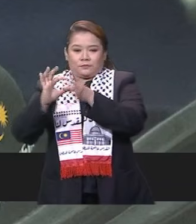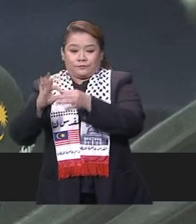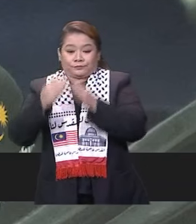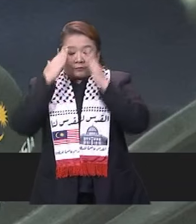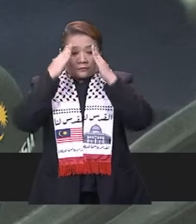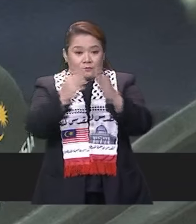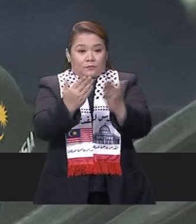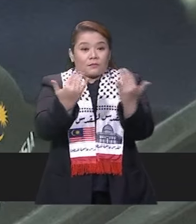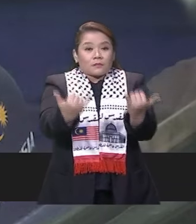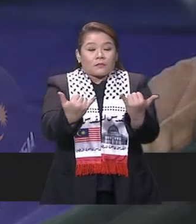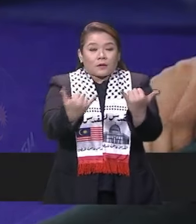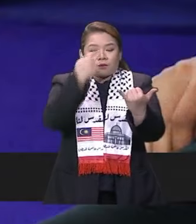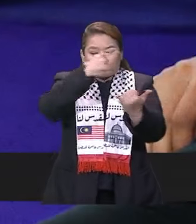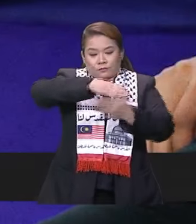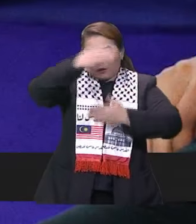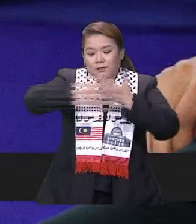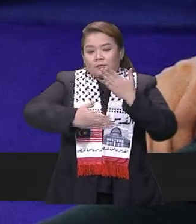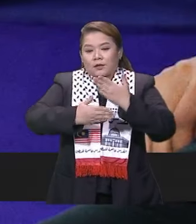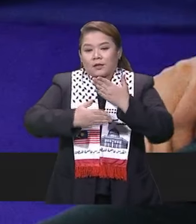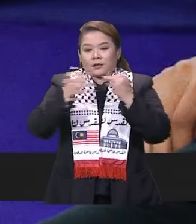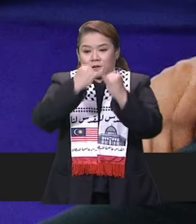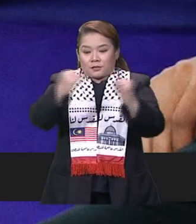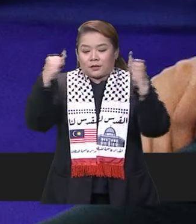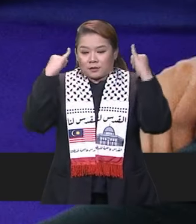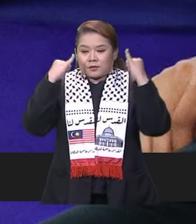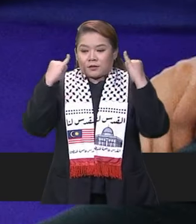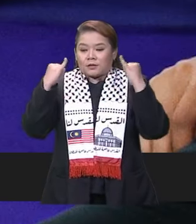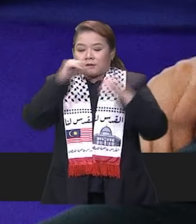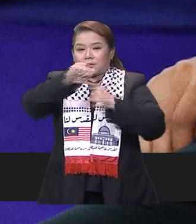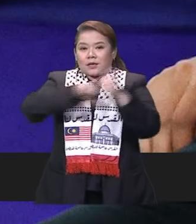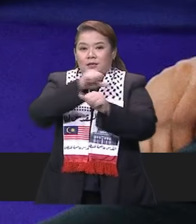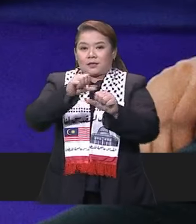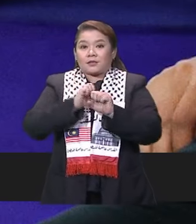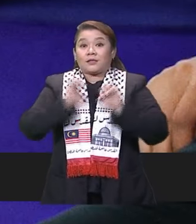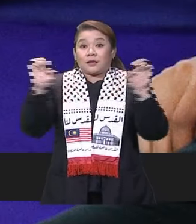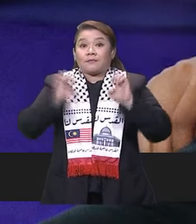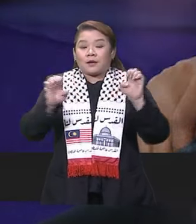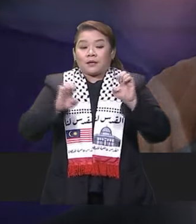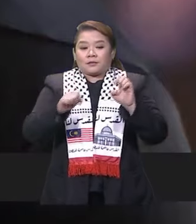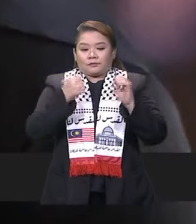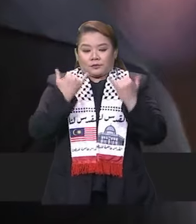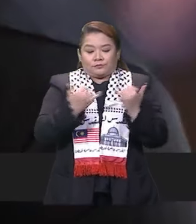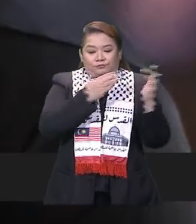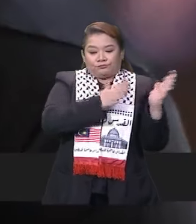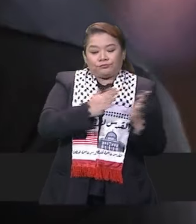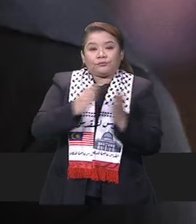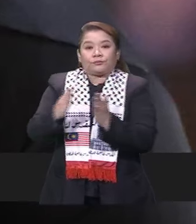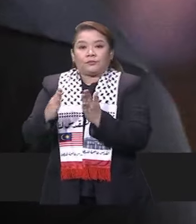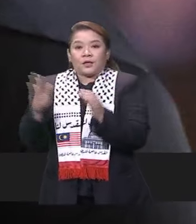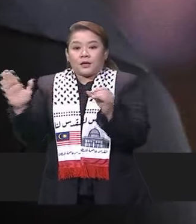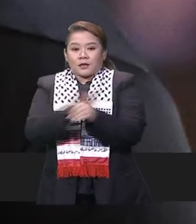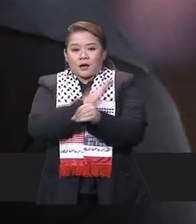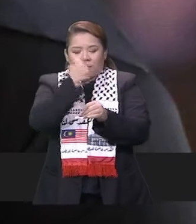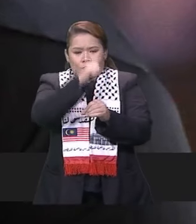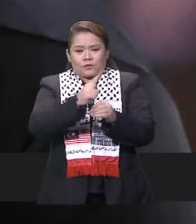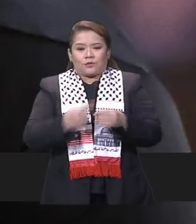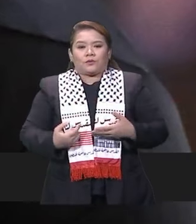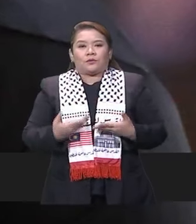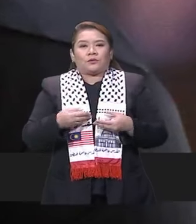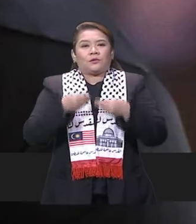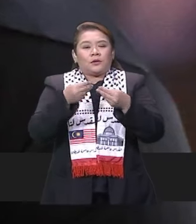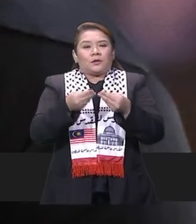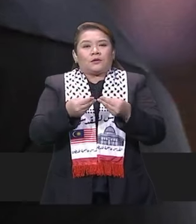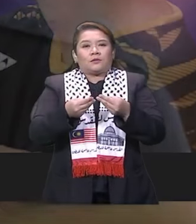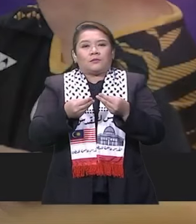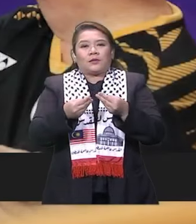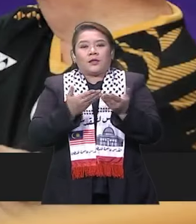fokusnya kini adalah untuk menamatkan ijazah sains senaman klinikalnya sebelum beliau boleh merangka rancangan lengkap untuk menyumbang kembali kepada arena